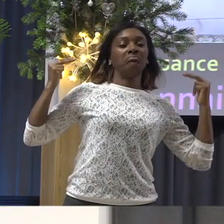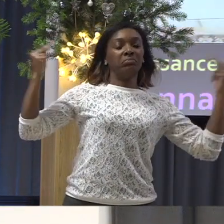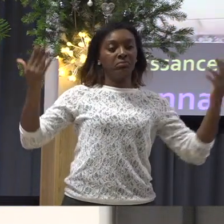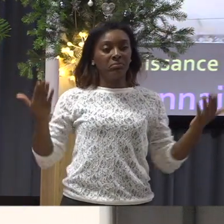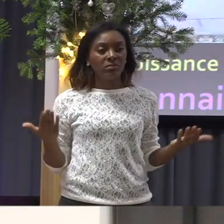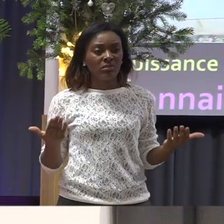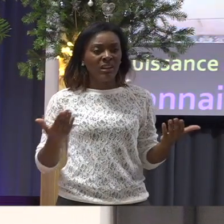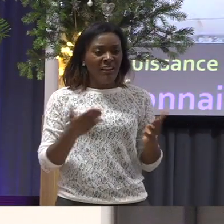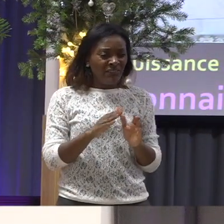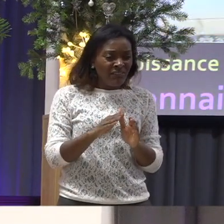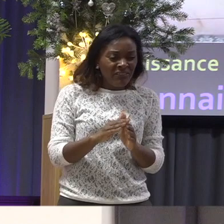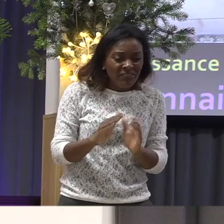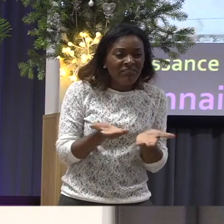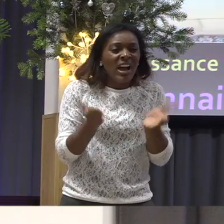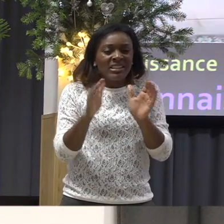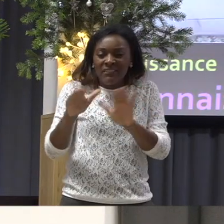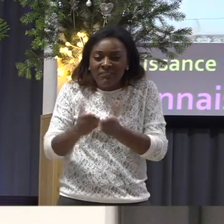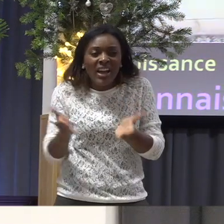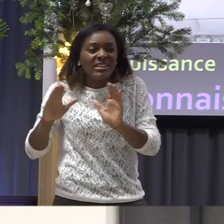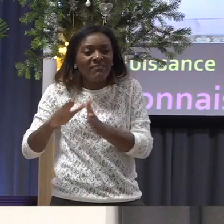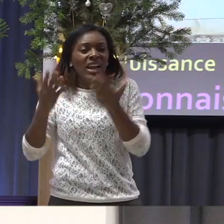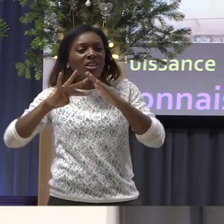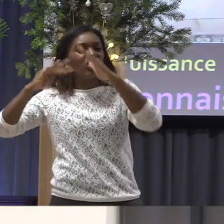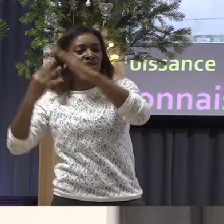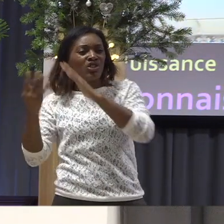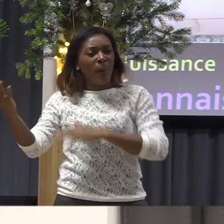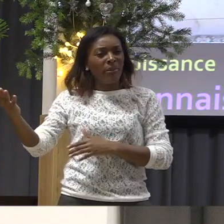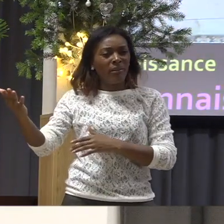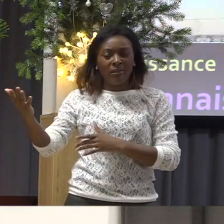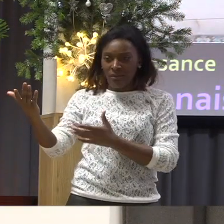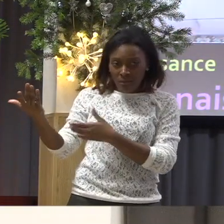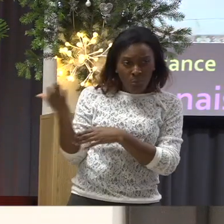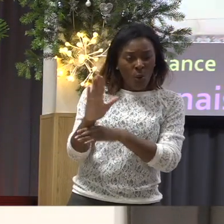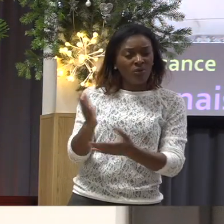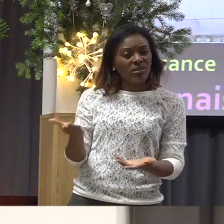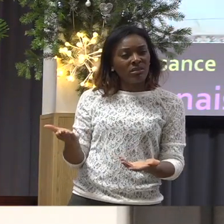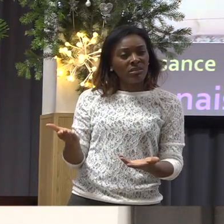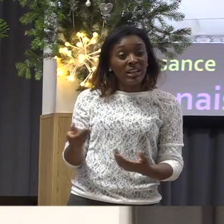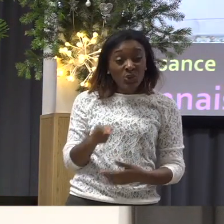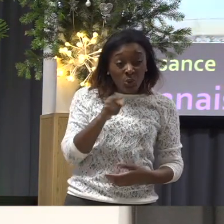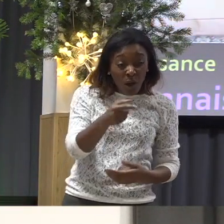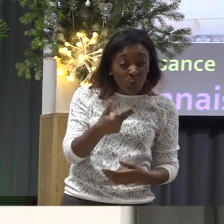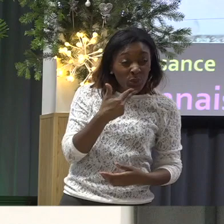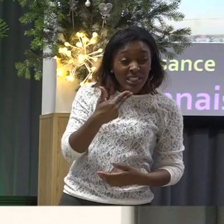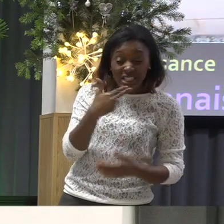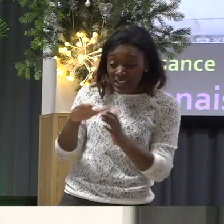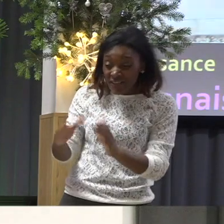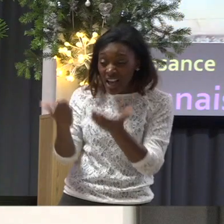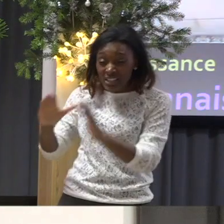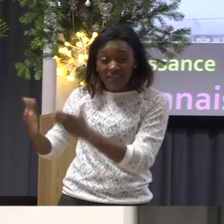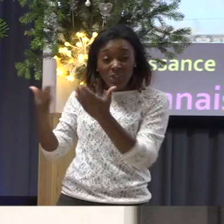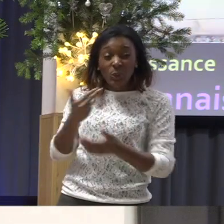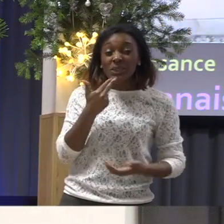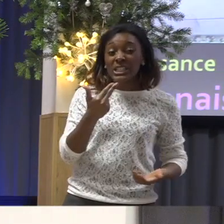Les vases de sa maison ont été apportés devant toi et vous vous en êtes servis pour boire du